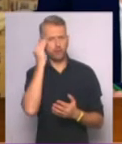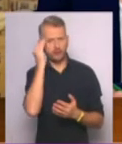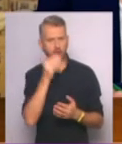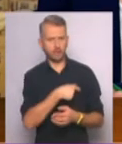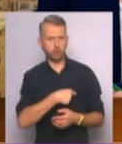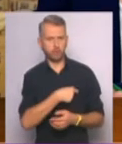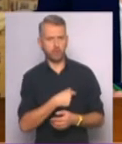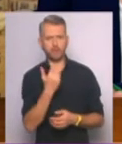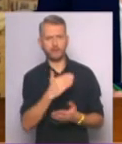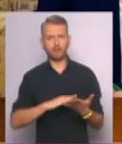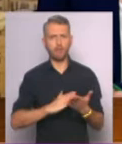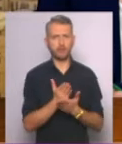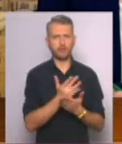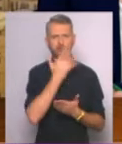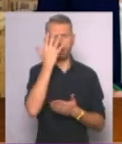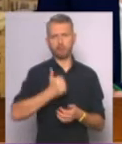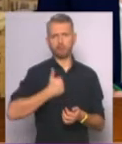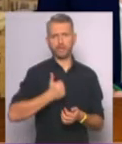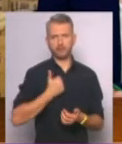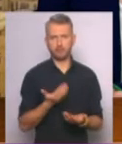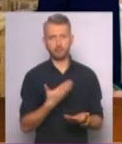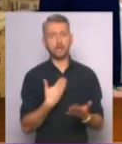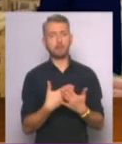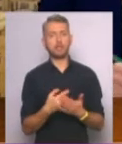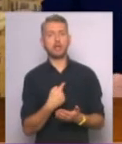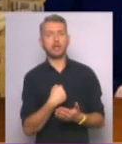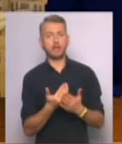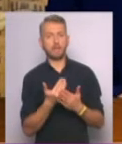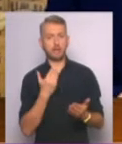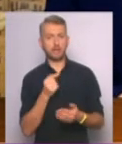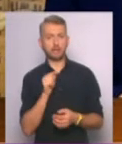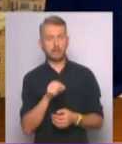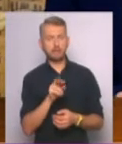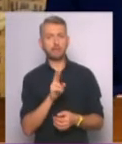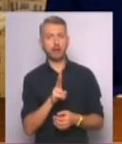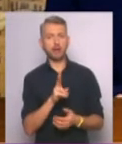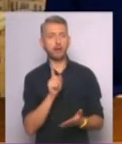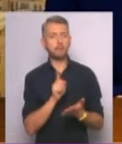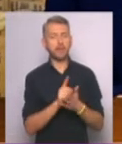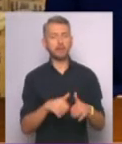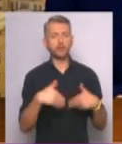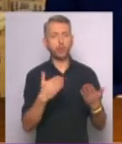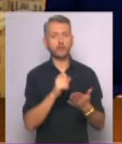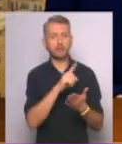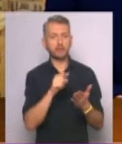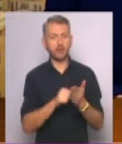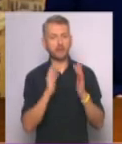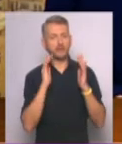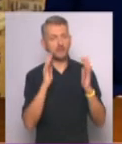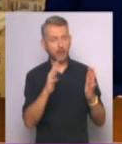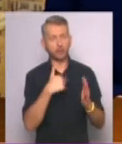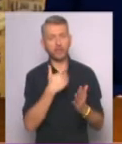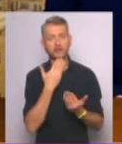їхні політичні амбіції. Я, наприклад, перед тим, як мали виносити питання скверу, я